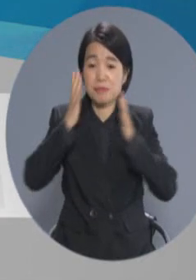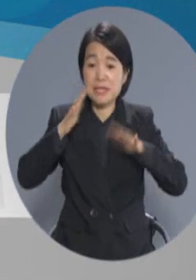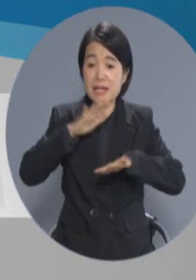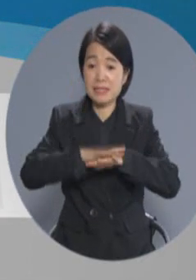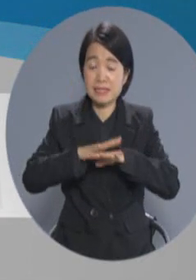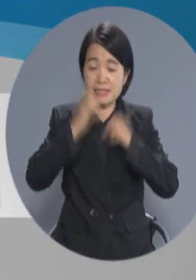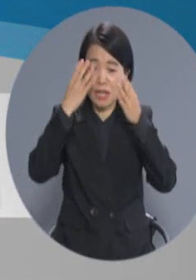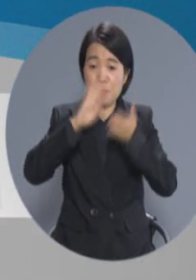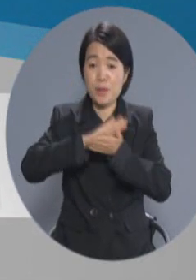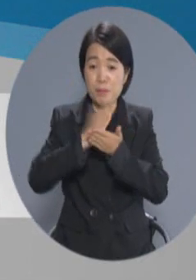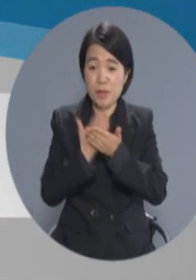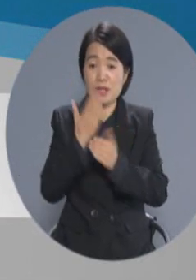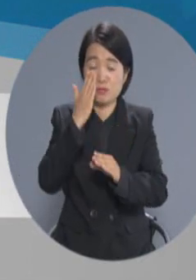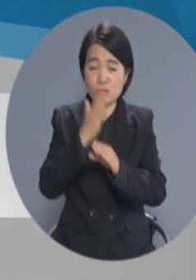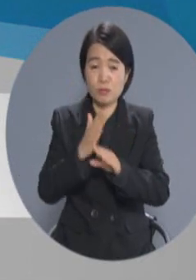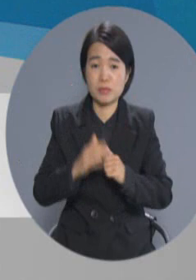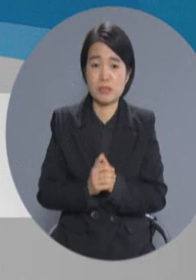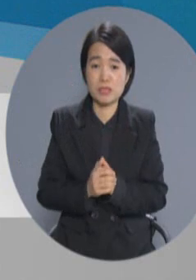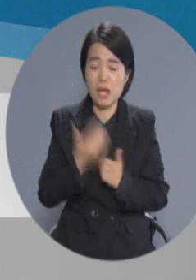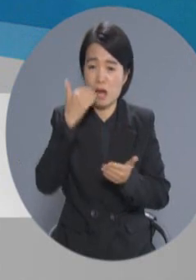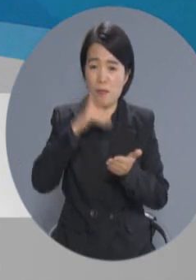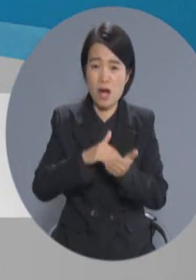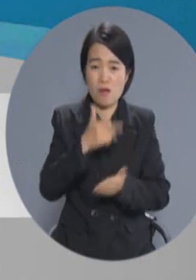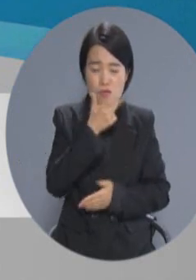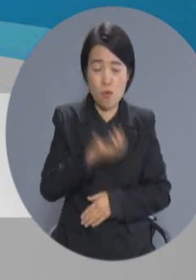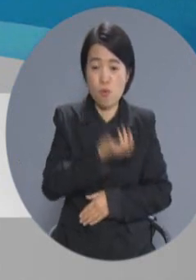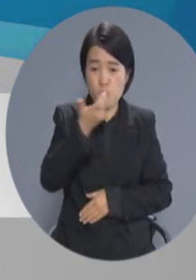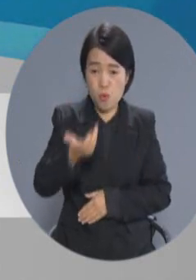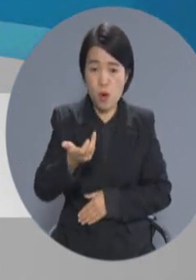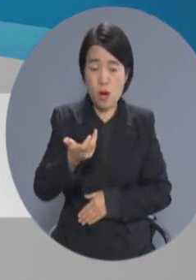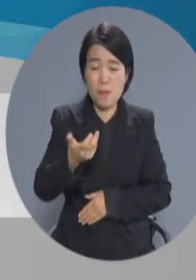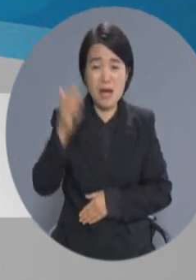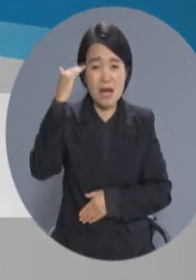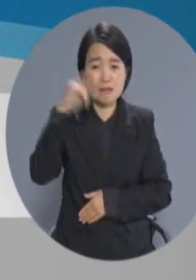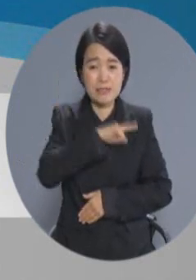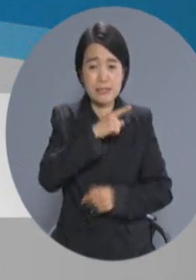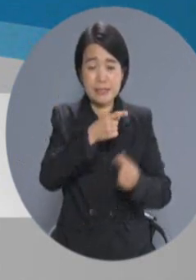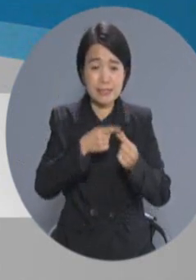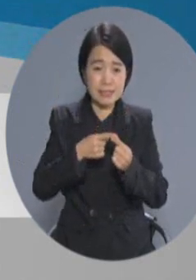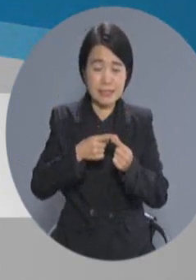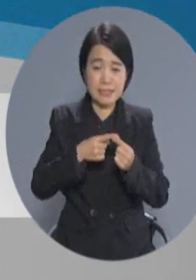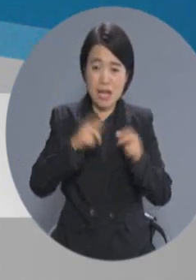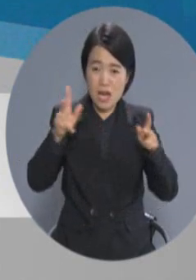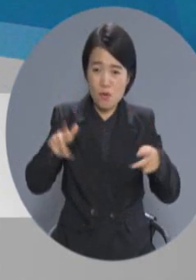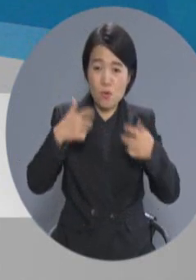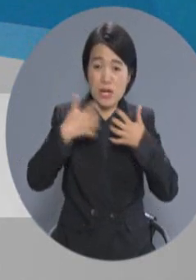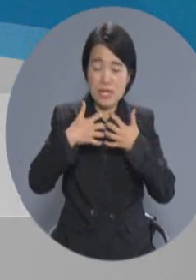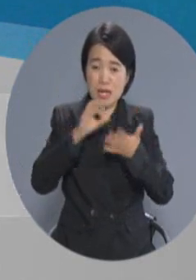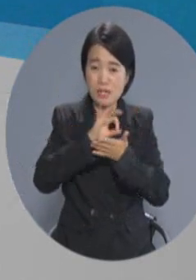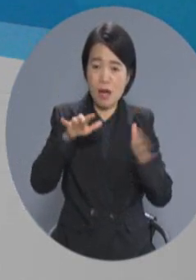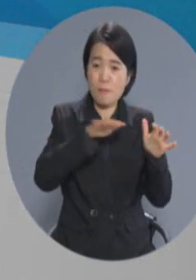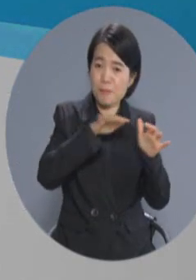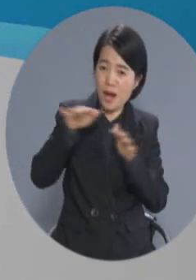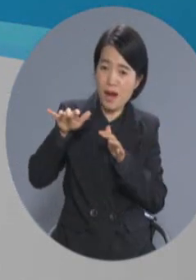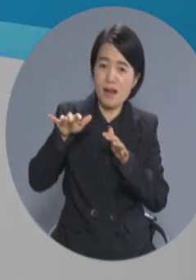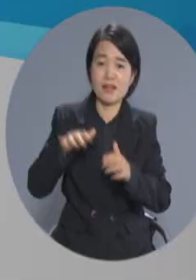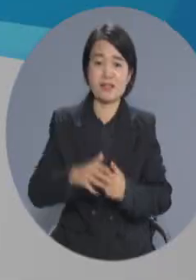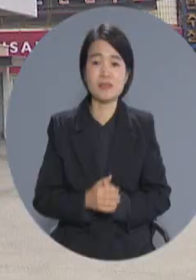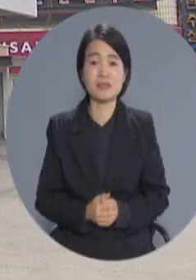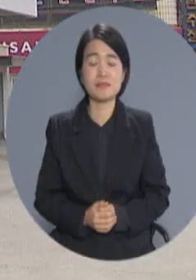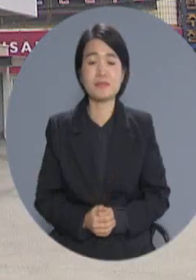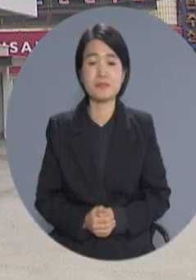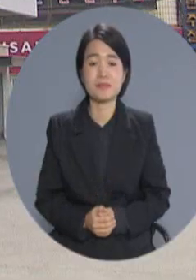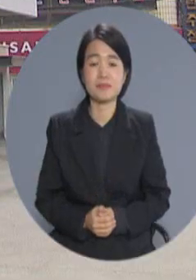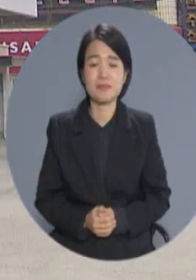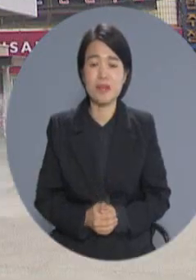잔디광장으로 새롭게 조성 중인데요 바위를 옮기는 과정에서 국내 최대 규모의 기준기가 사용돼 이목이 집중됐습니다